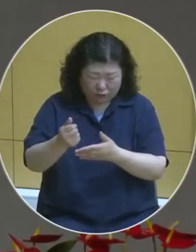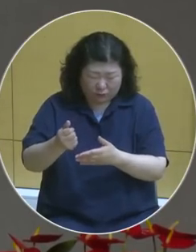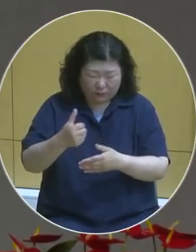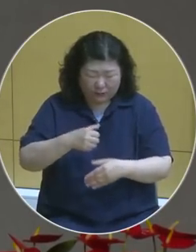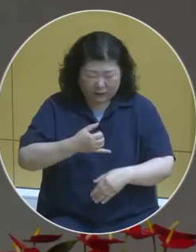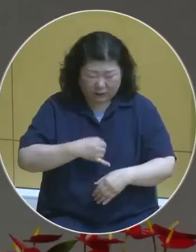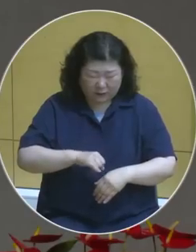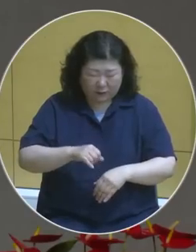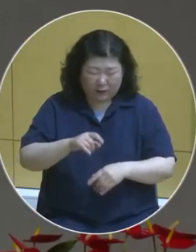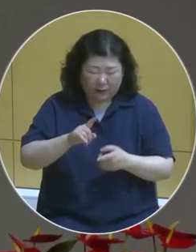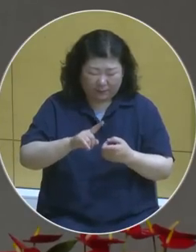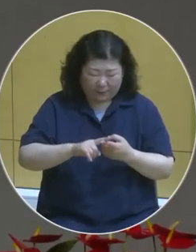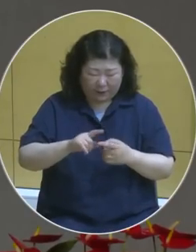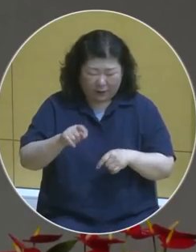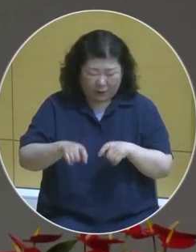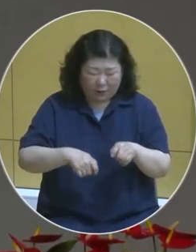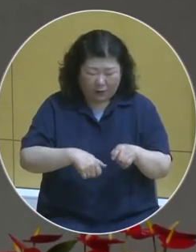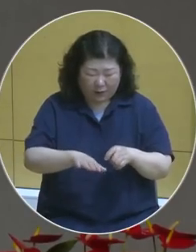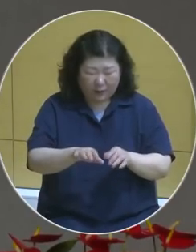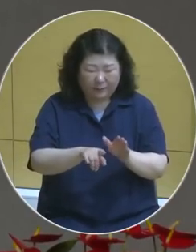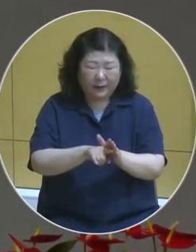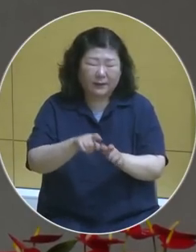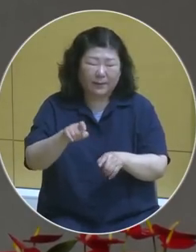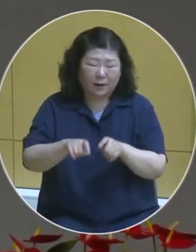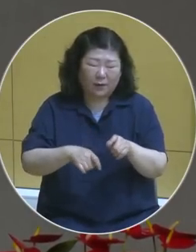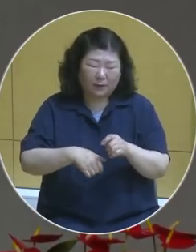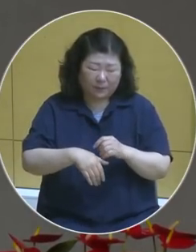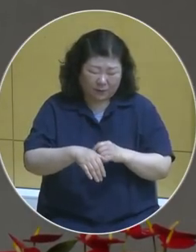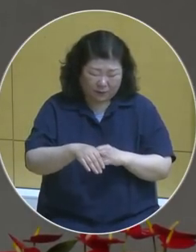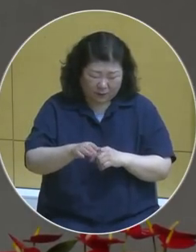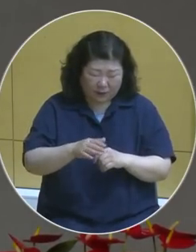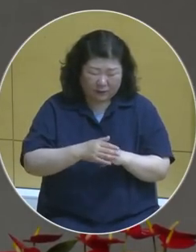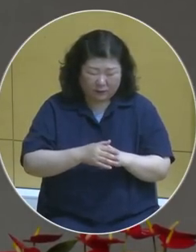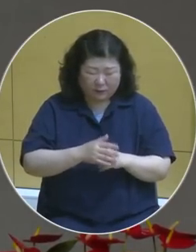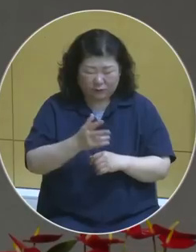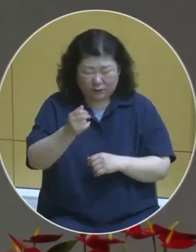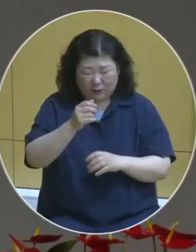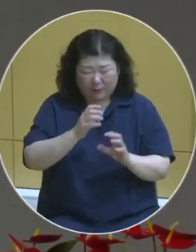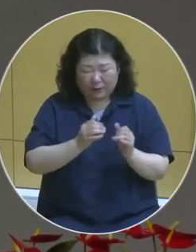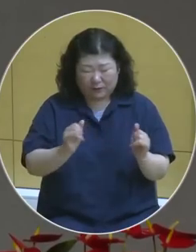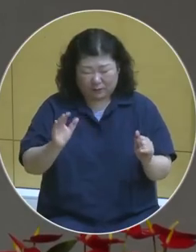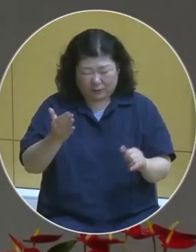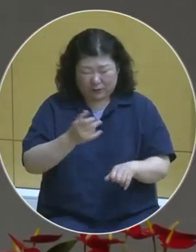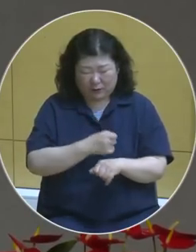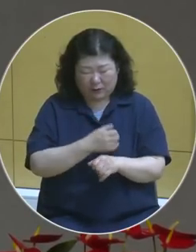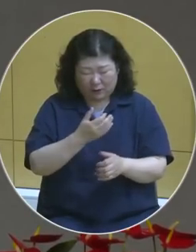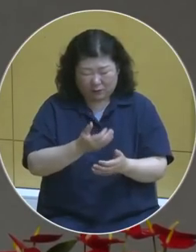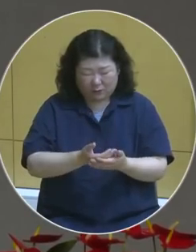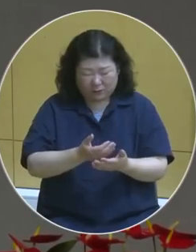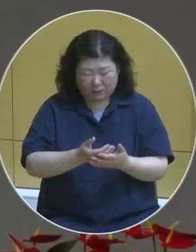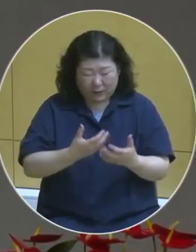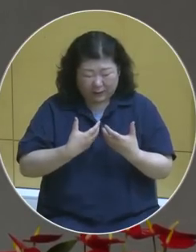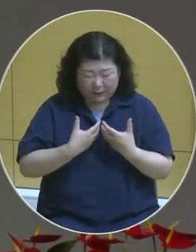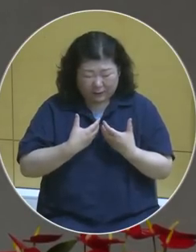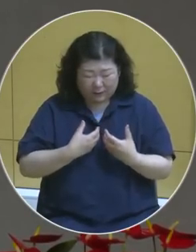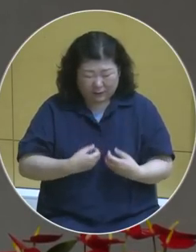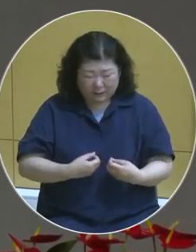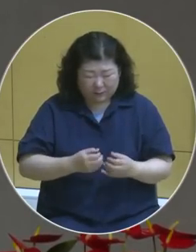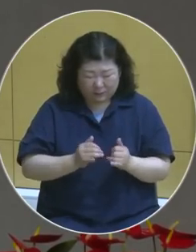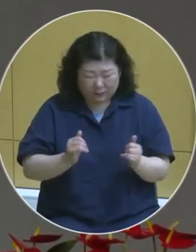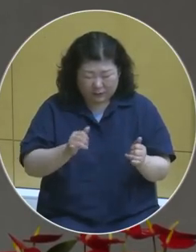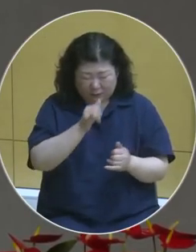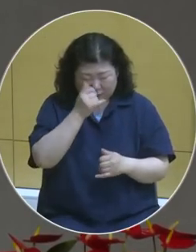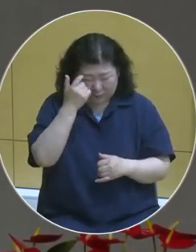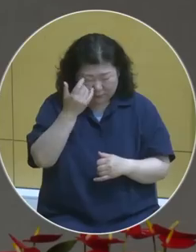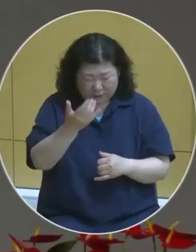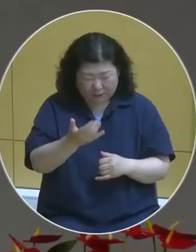자녀답게 걸어갈 수 있는 믿음의 걸음 걷는 주의 백성들 되게 하여 주시옵소서. 낙심한 심령 있습니까?